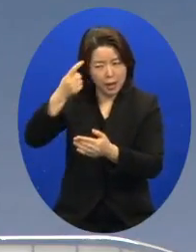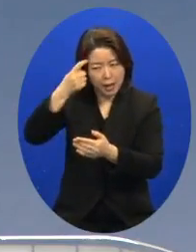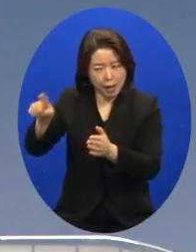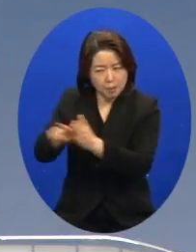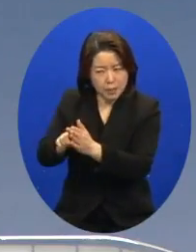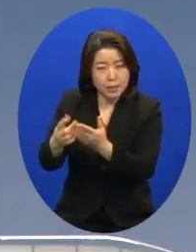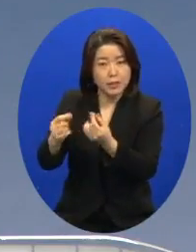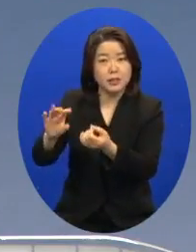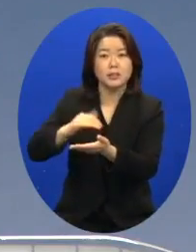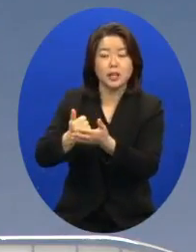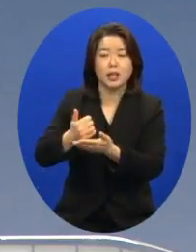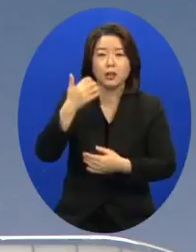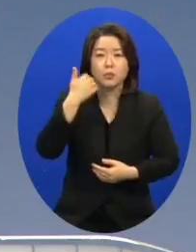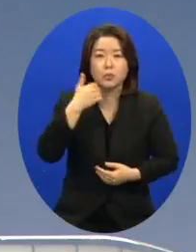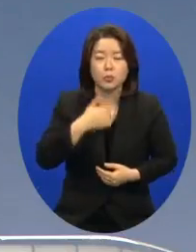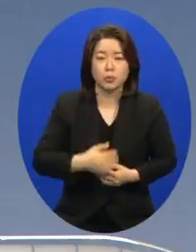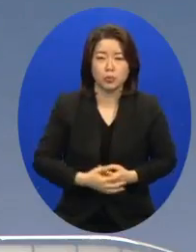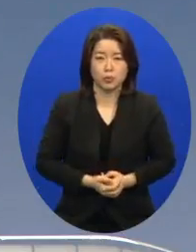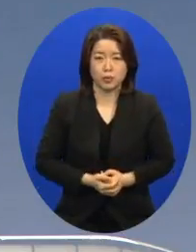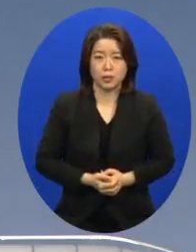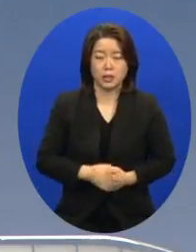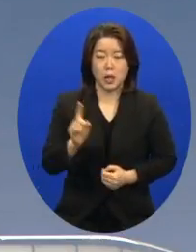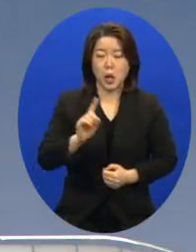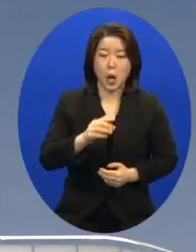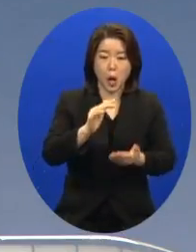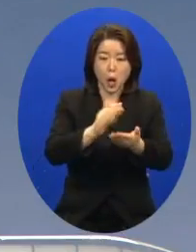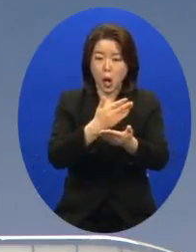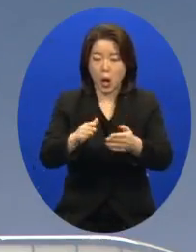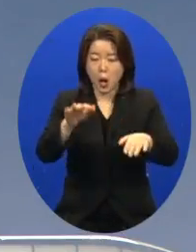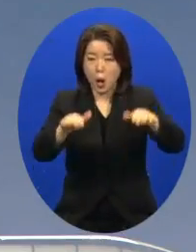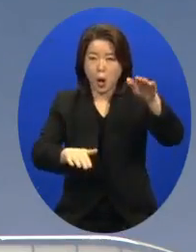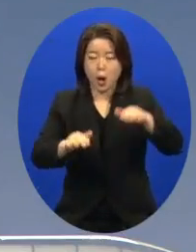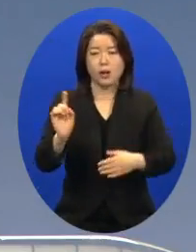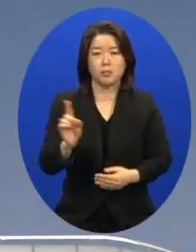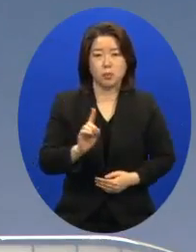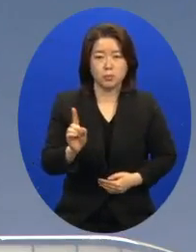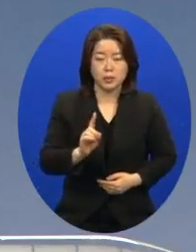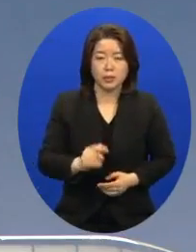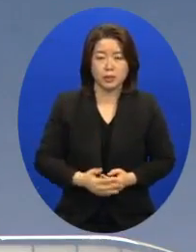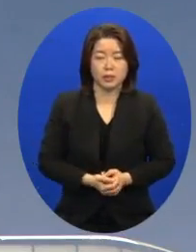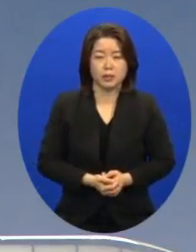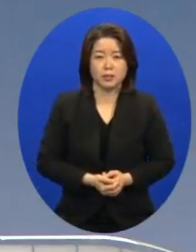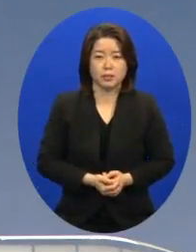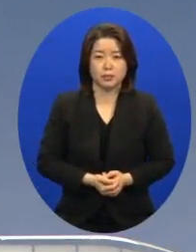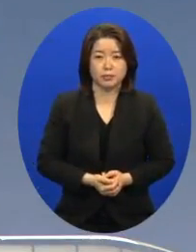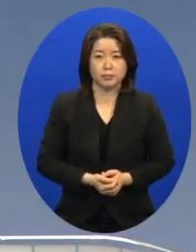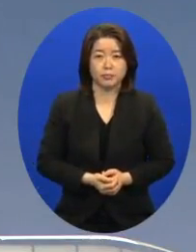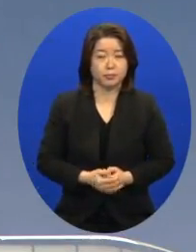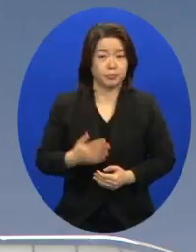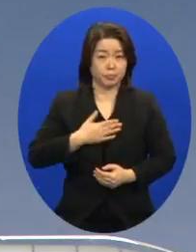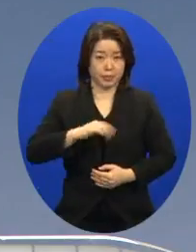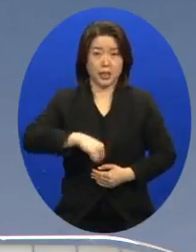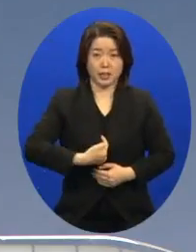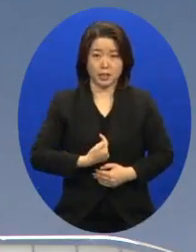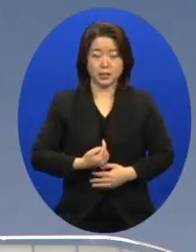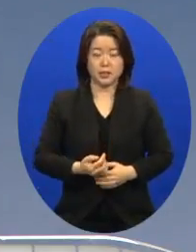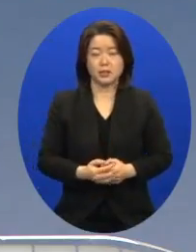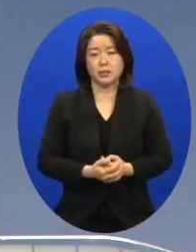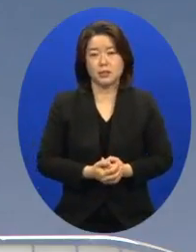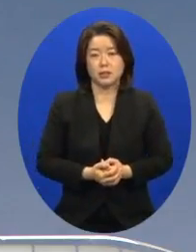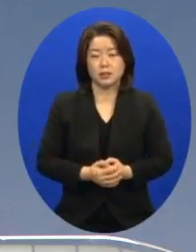그리스도인이 입니까 어디서 이런 차이가 생기는 걸까요 우리 자신이